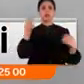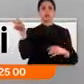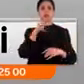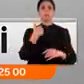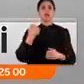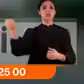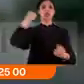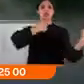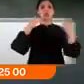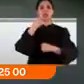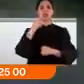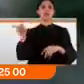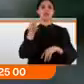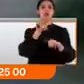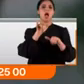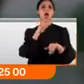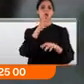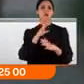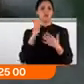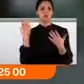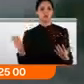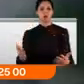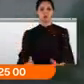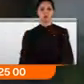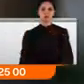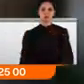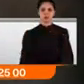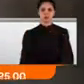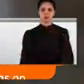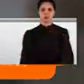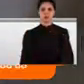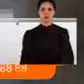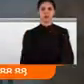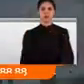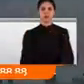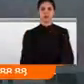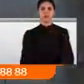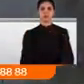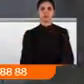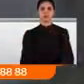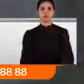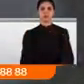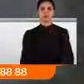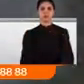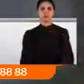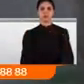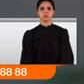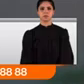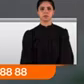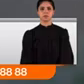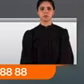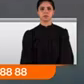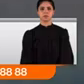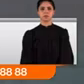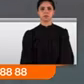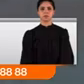bana saldırdı dedi. Uzaklaştırma kararım var ama hep dibimdesin. Hep dibimdesin. Apartmanımdasın, dairemin önünde